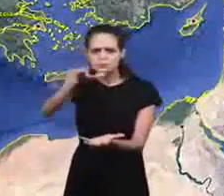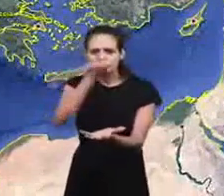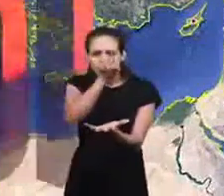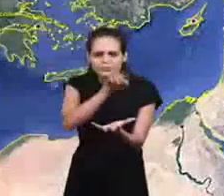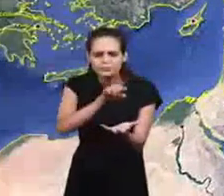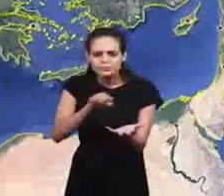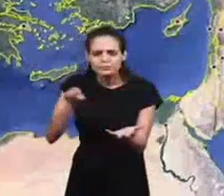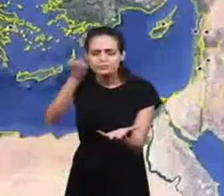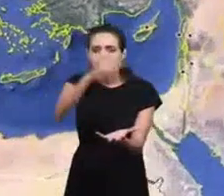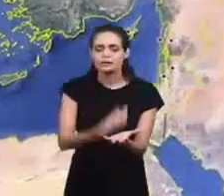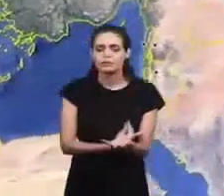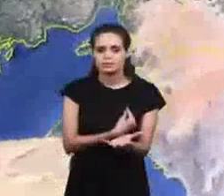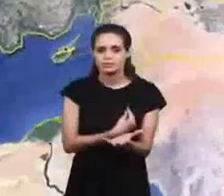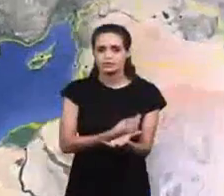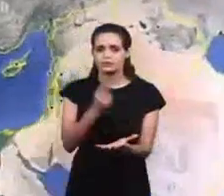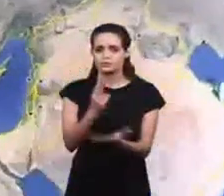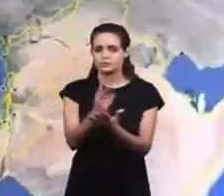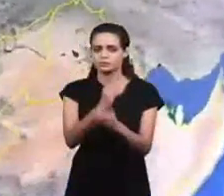Geist.